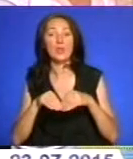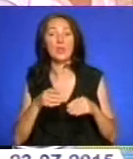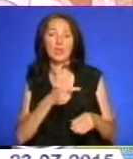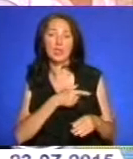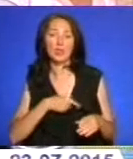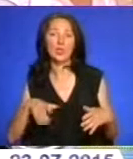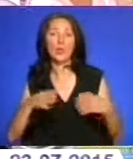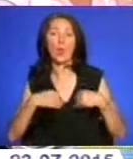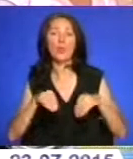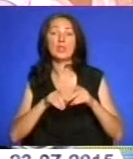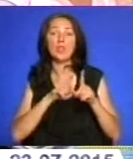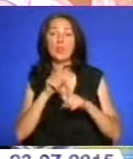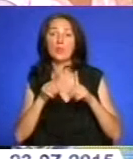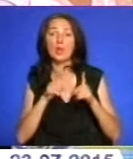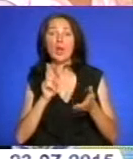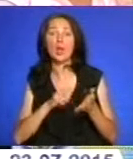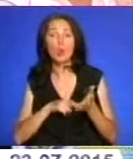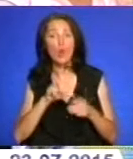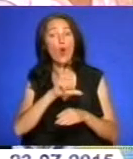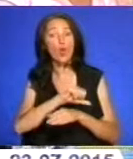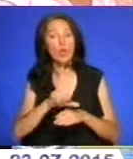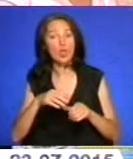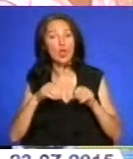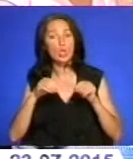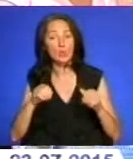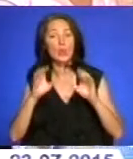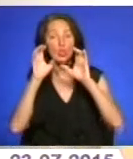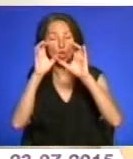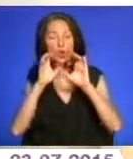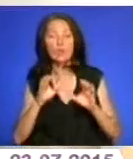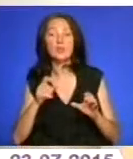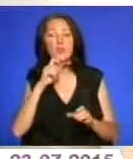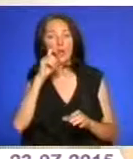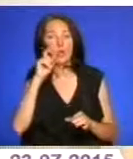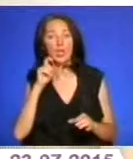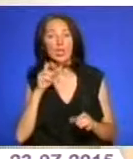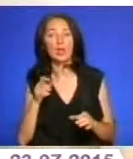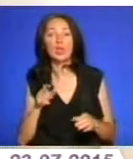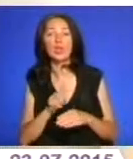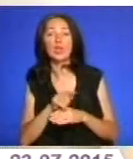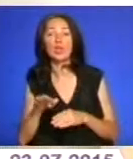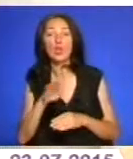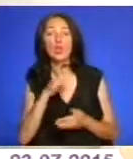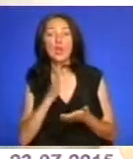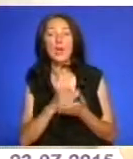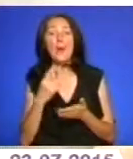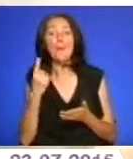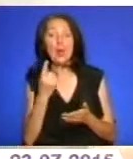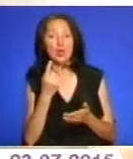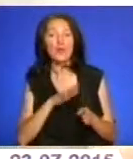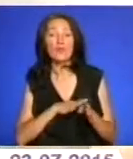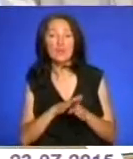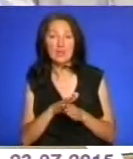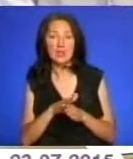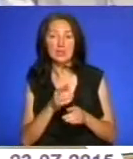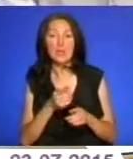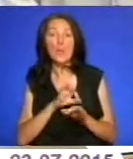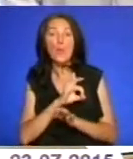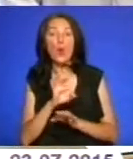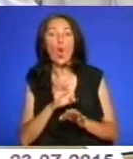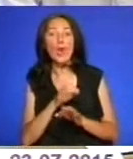з реформування податкового, митного та земельного законодавства України». Тернопільщина стала першою в реалізації